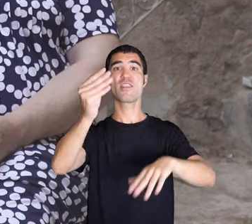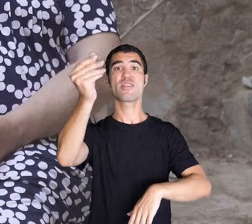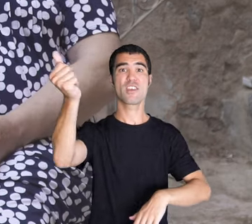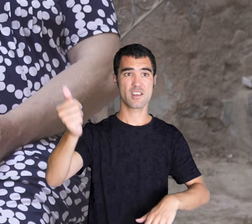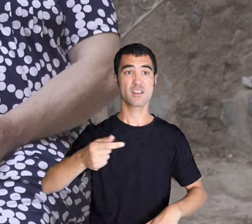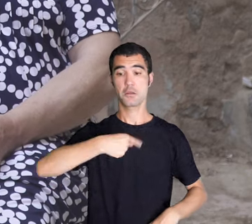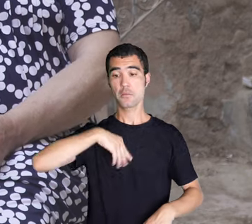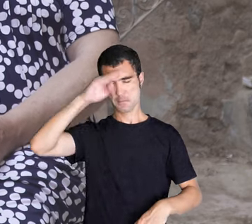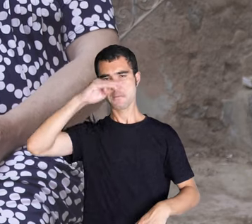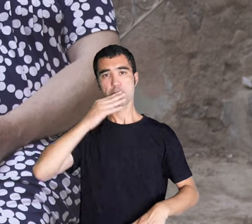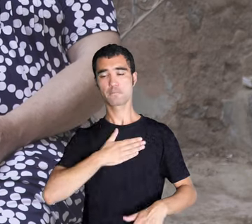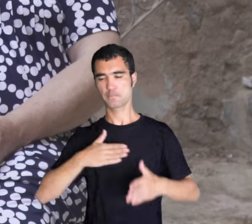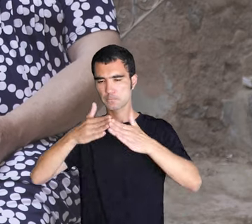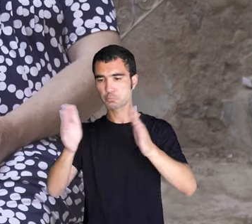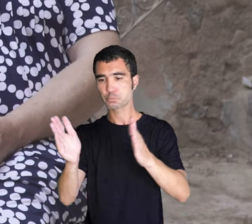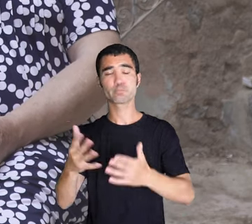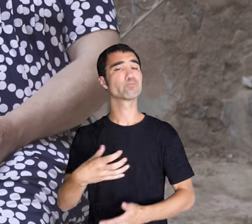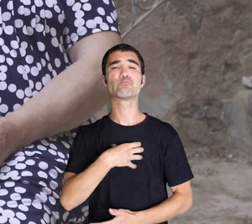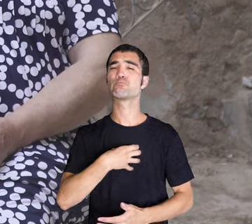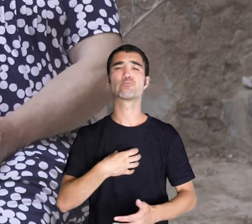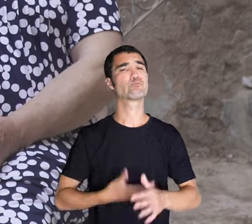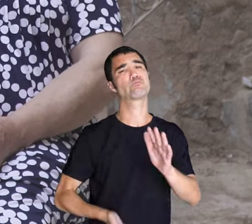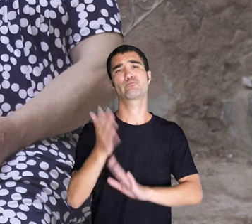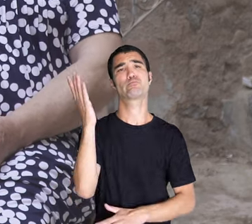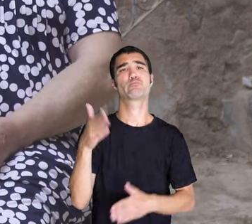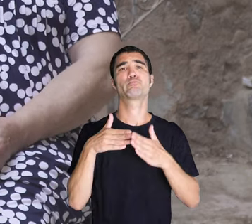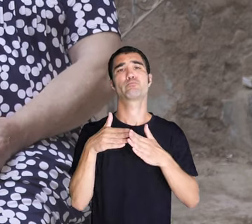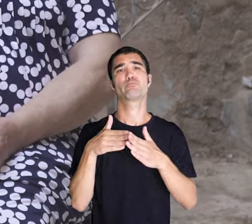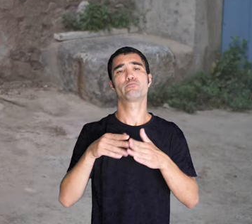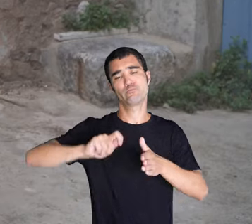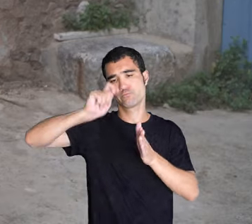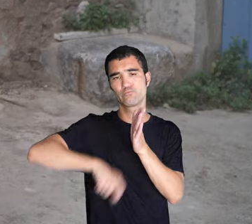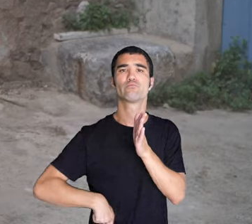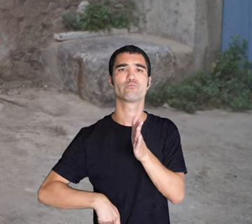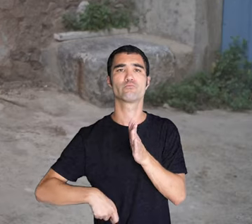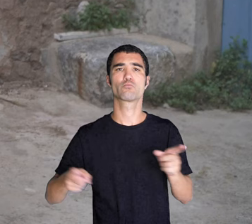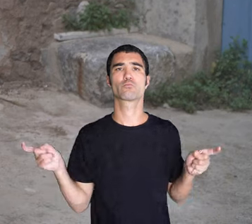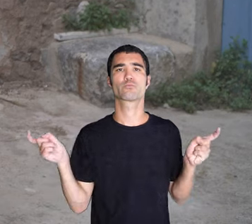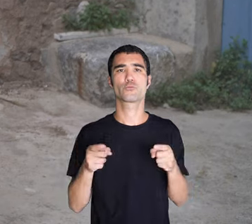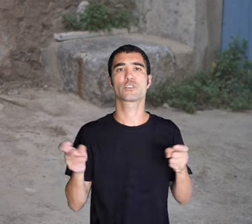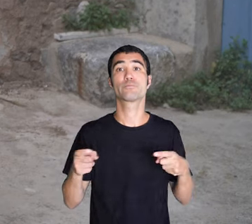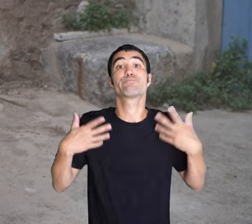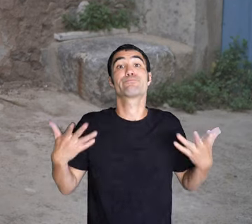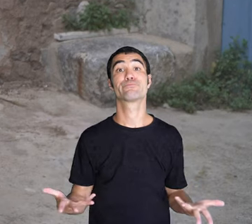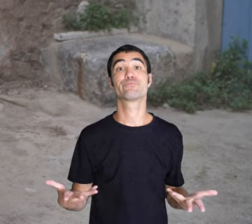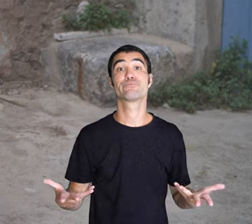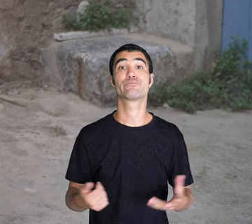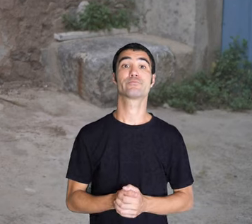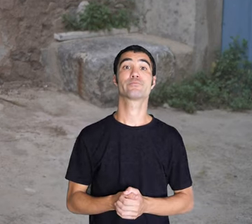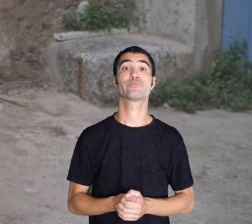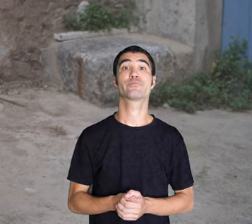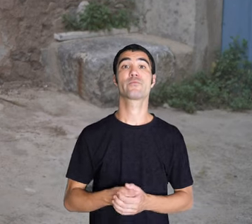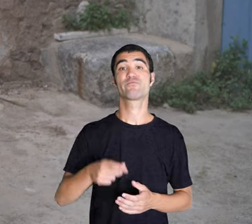mon pare era un poc petit, i no podia sortir, no podia sortir d'esport. I bueno, ja hi